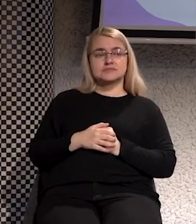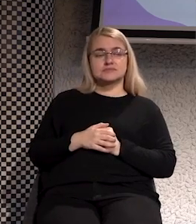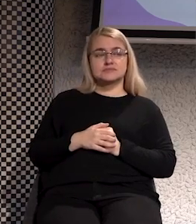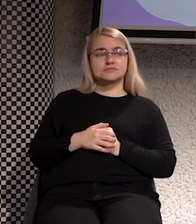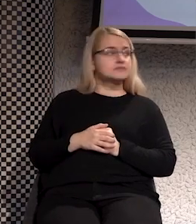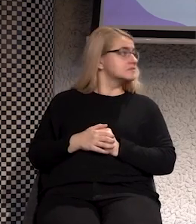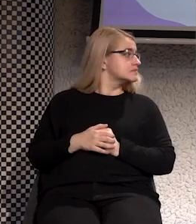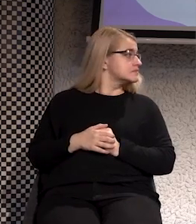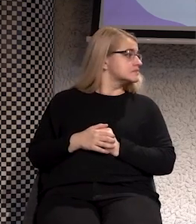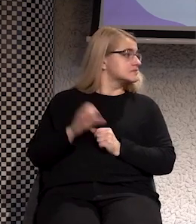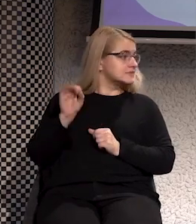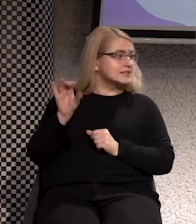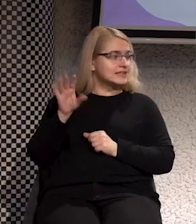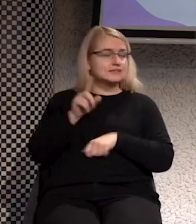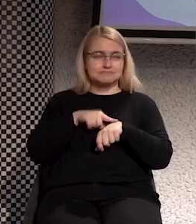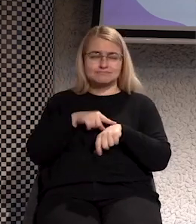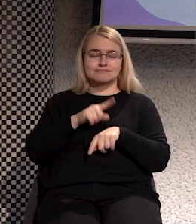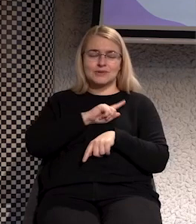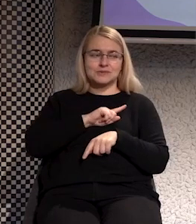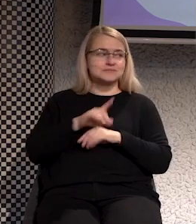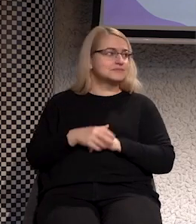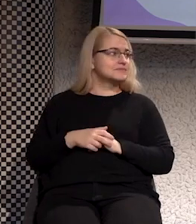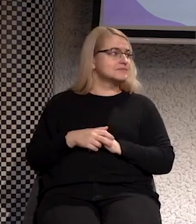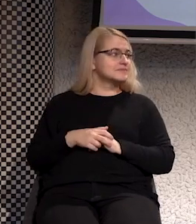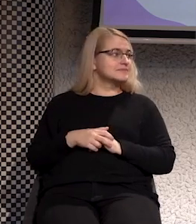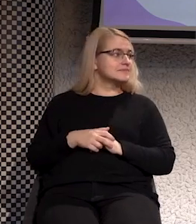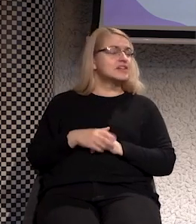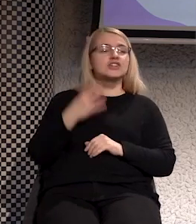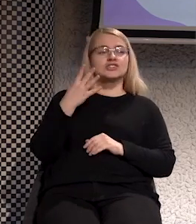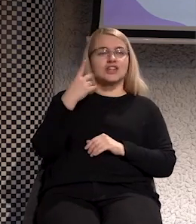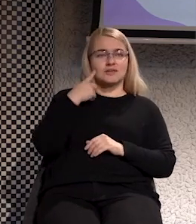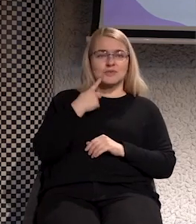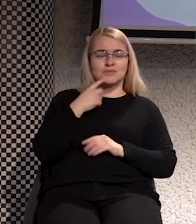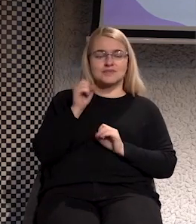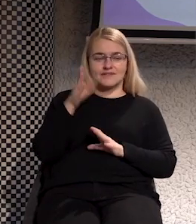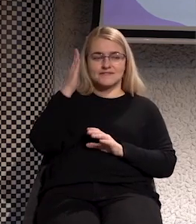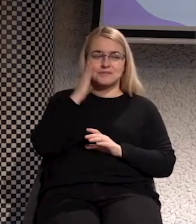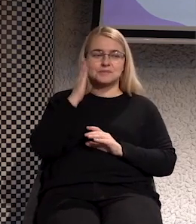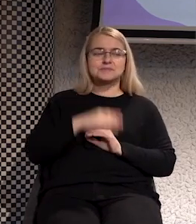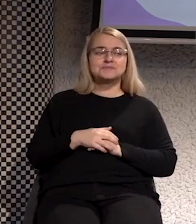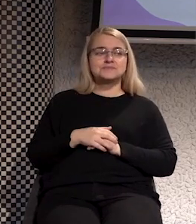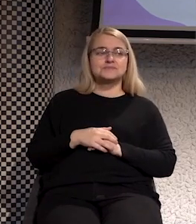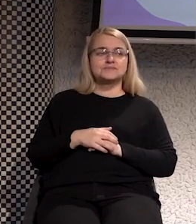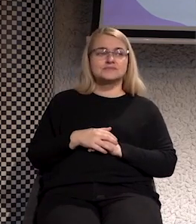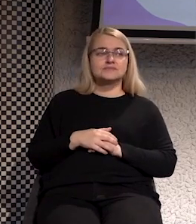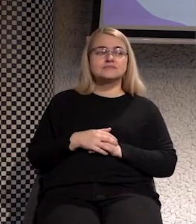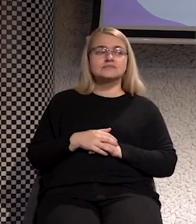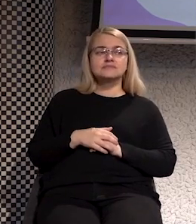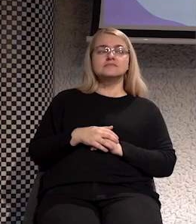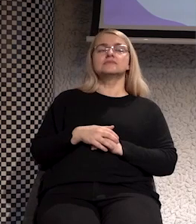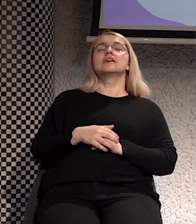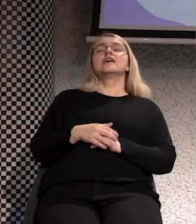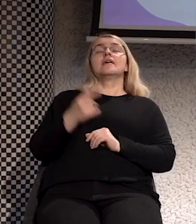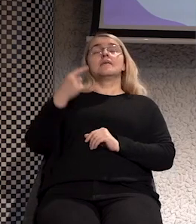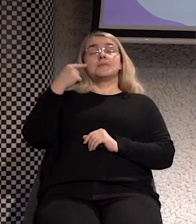tak. Że wiemy, 4 minuty. Że tak, że wychodzimy z